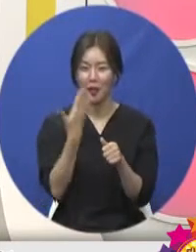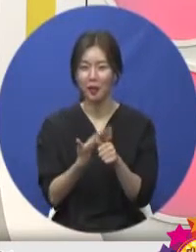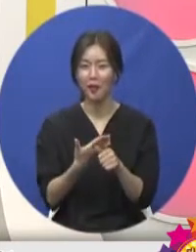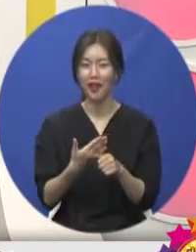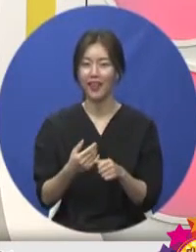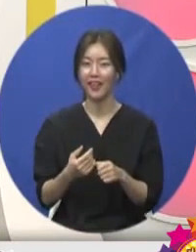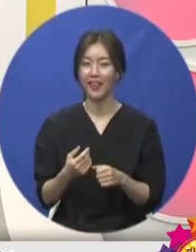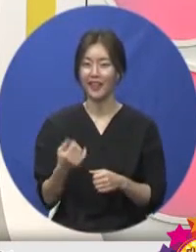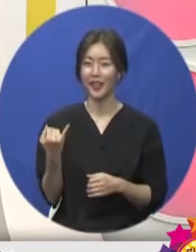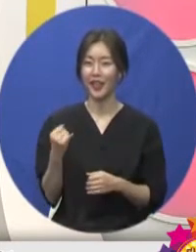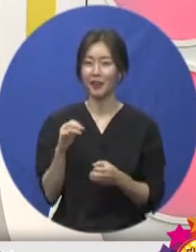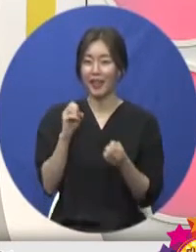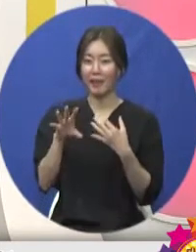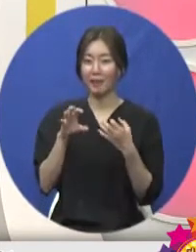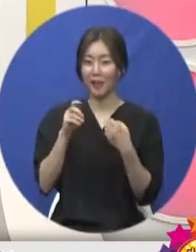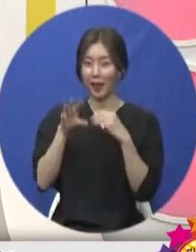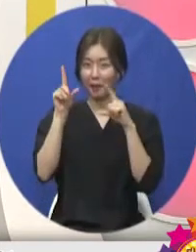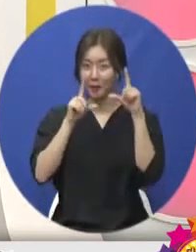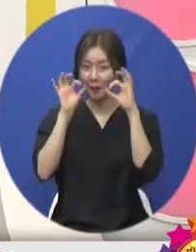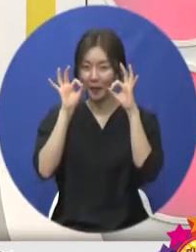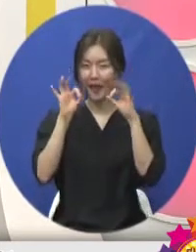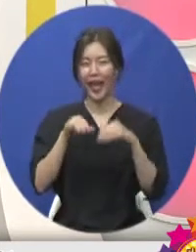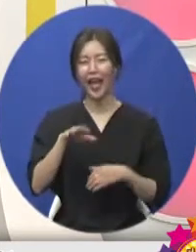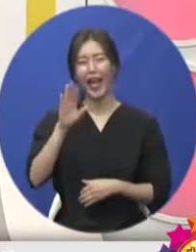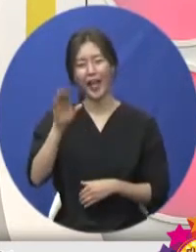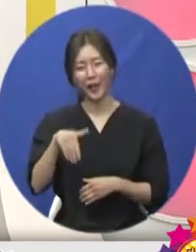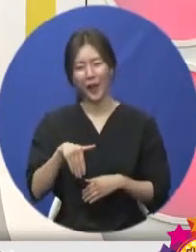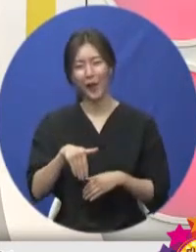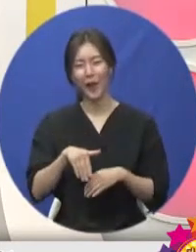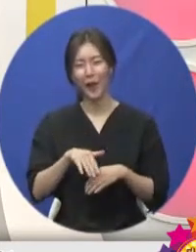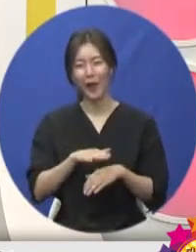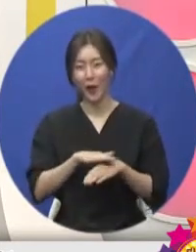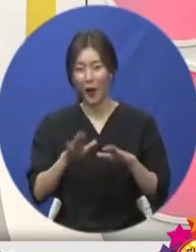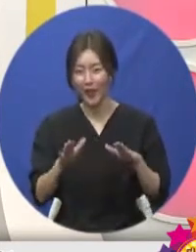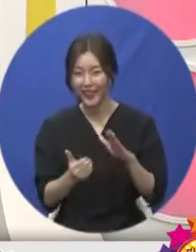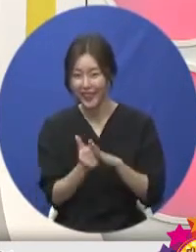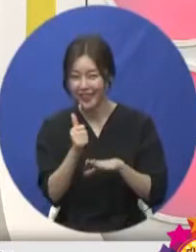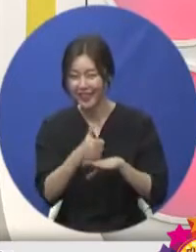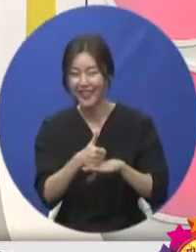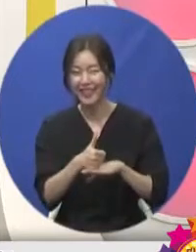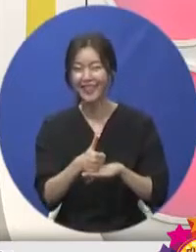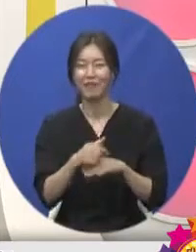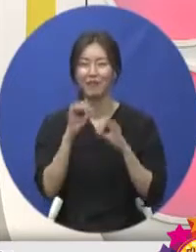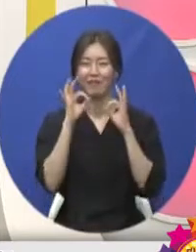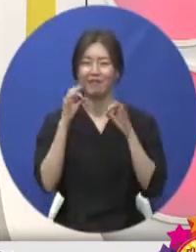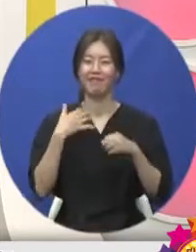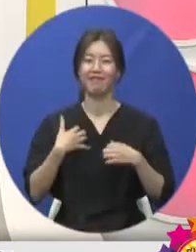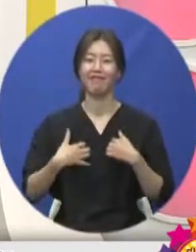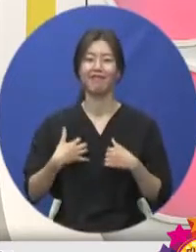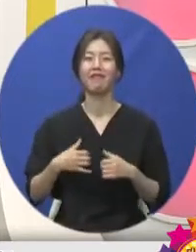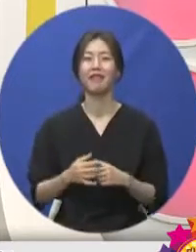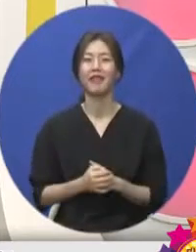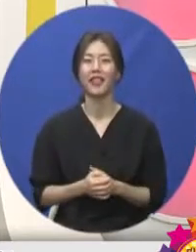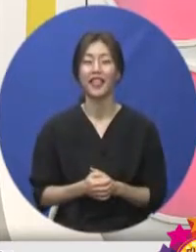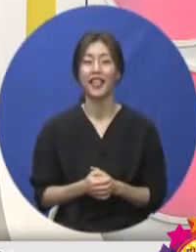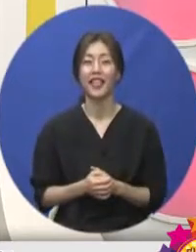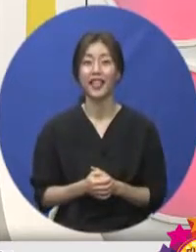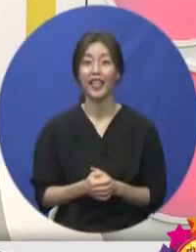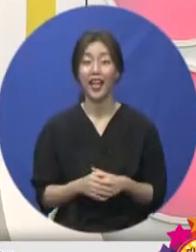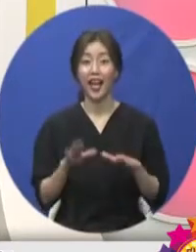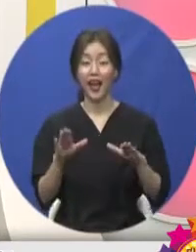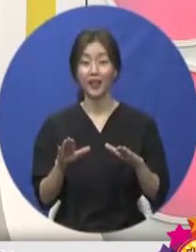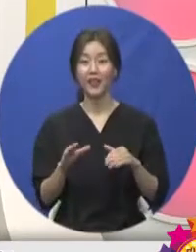또 여정인 씨 맞추는 거 보면 아이고 오늘은 성공했구나. 네 예, 그렇습니다. 고맙습니다. 자, 오늘 네. 또